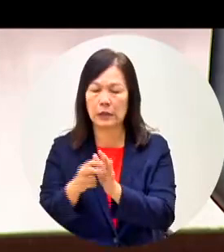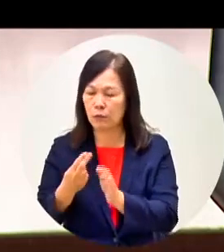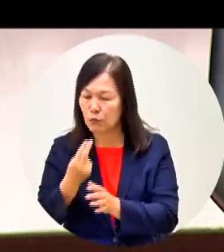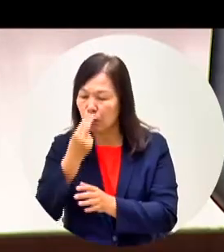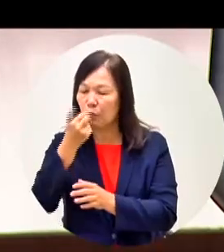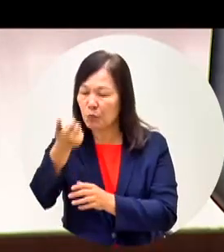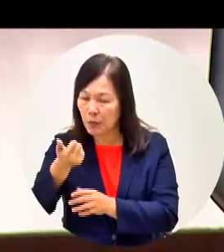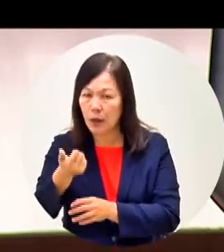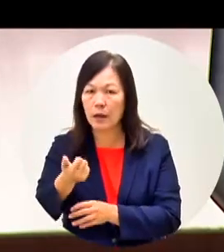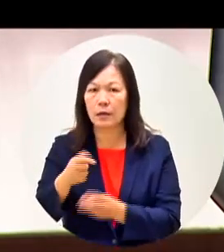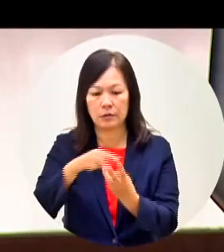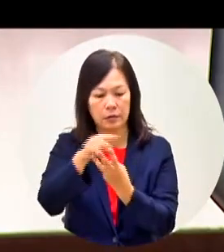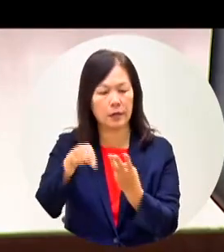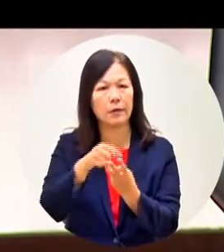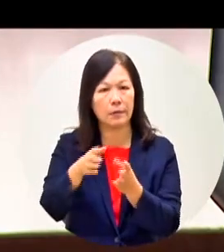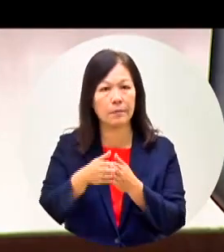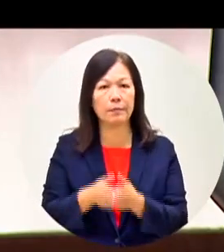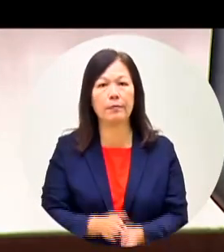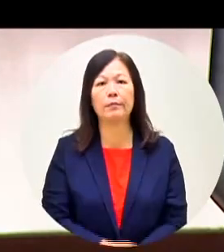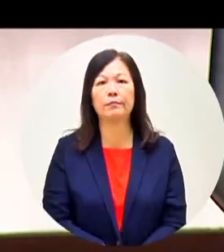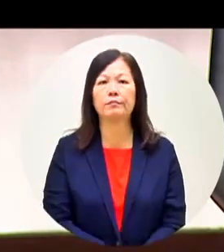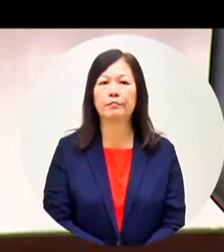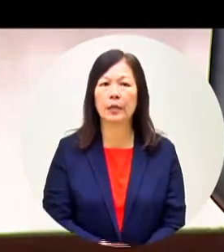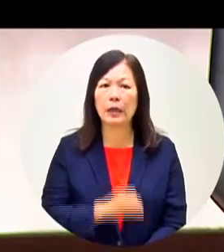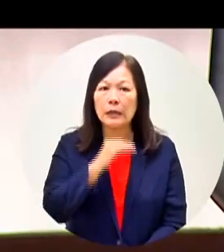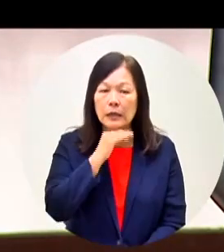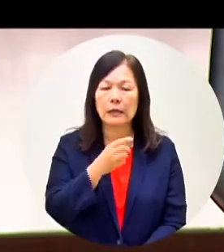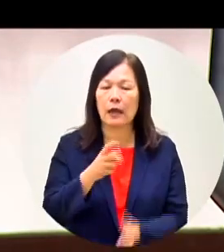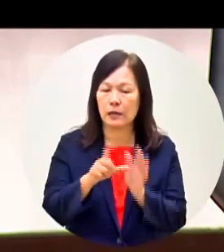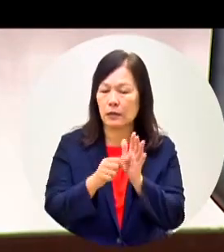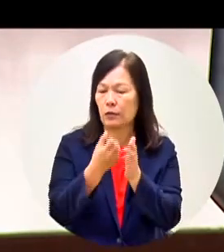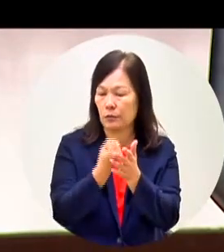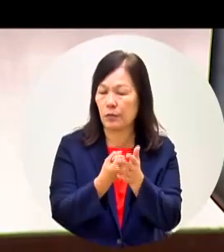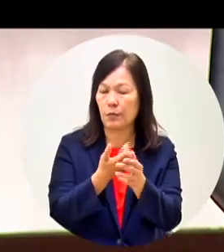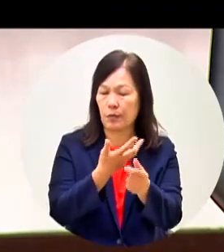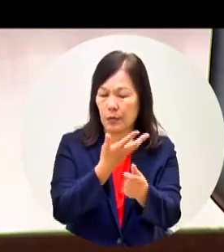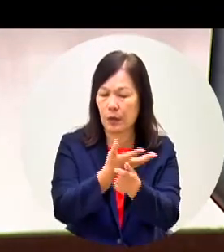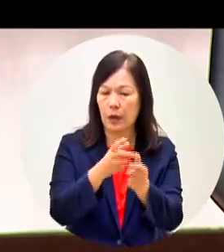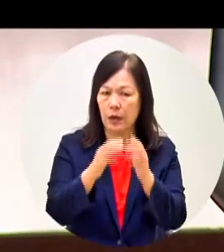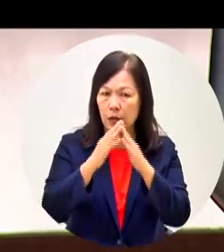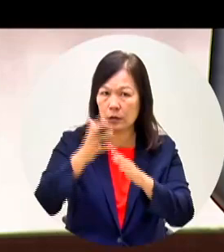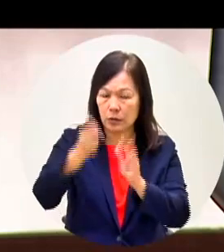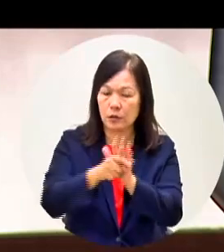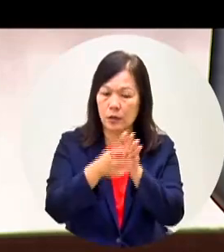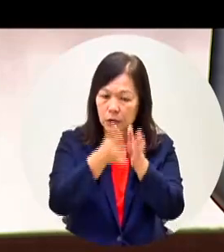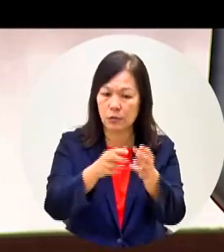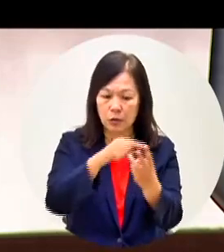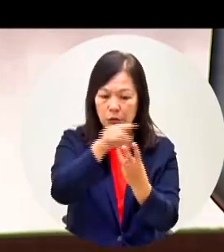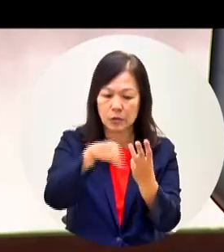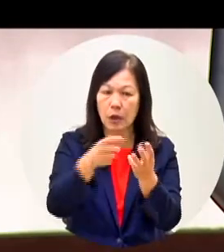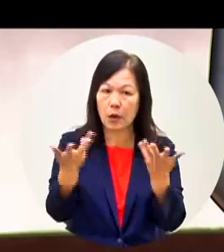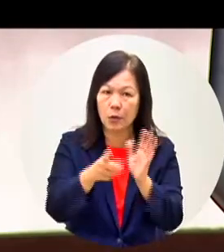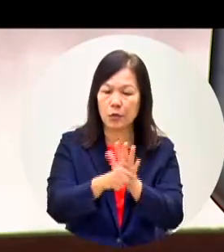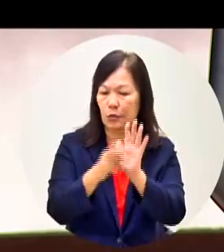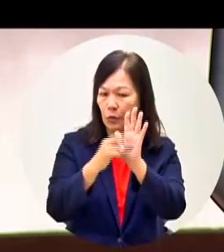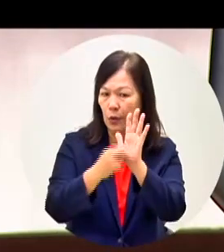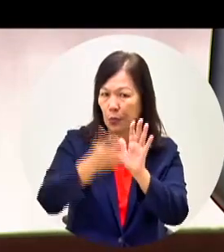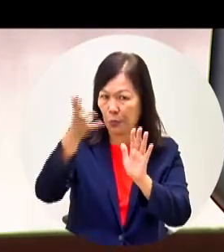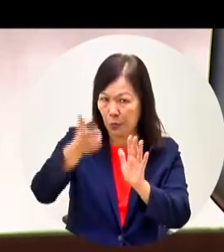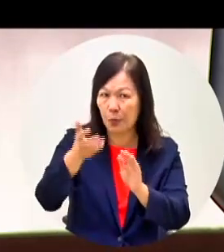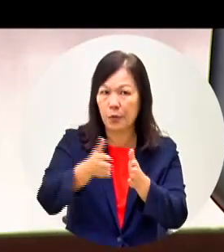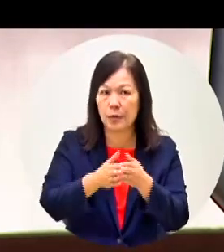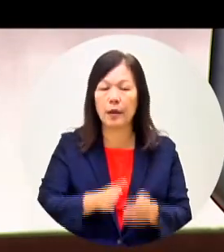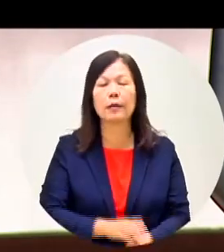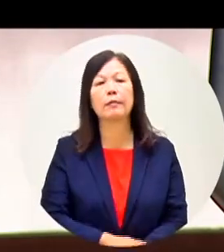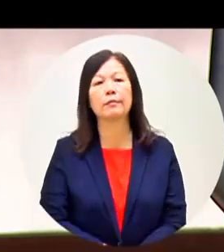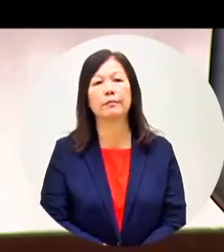待会我也会留一些时间让我们的市长针对这三大部分好好来做论述。我这边先讲一个，本